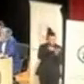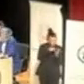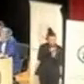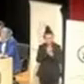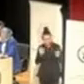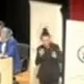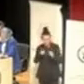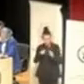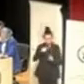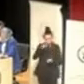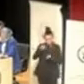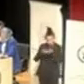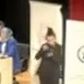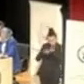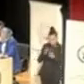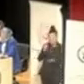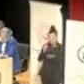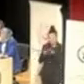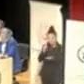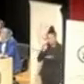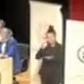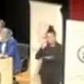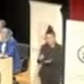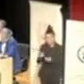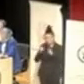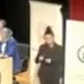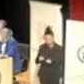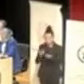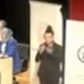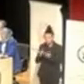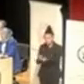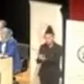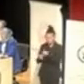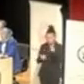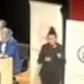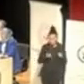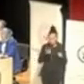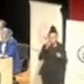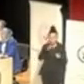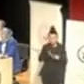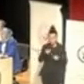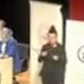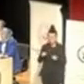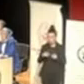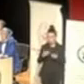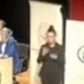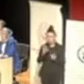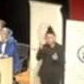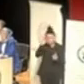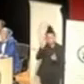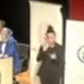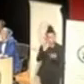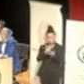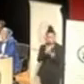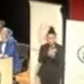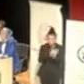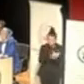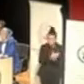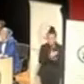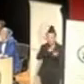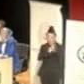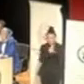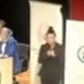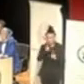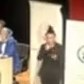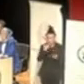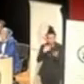kriterlerde değerlendiriyorlar. Kabul edilenlere hem Sandforge programını kullanıyoruz. Bununla ilgili temel kuralları hem de okurken